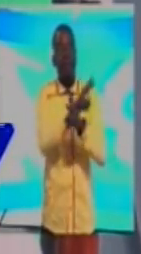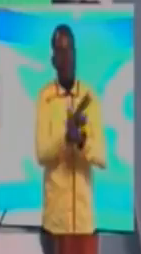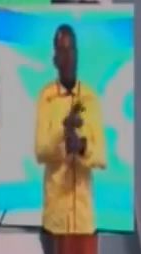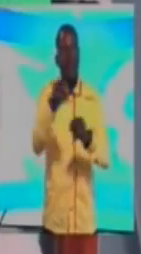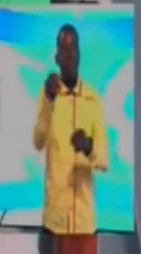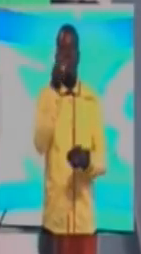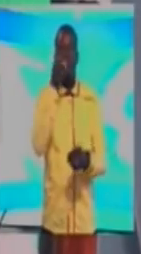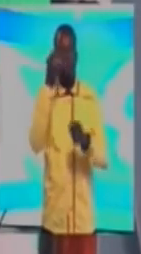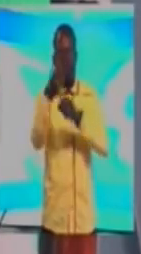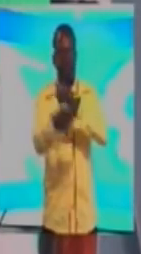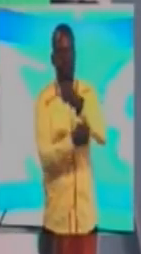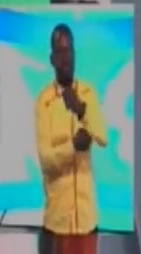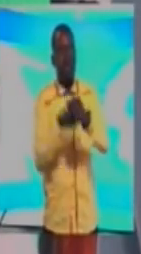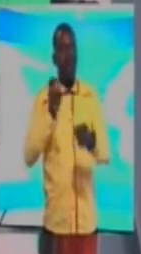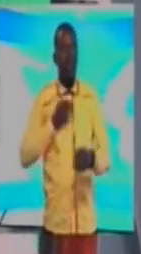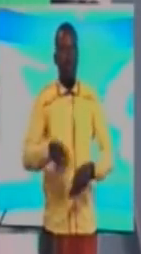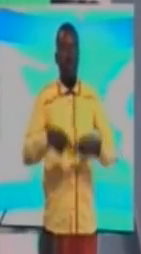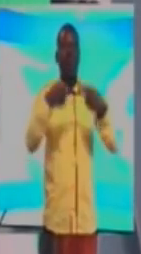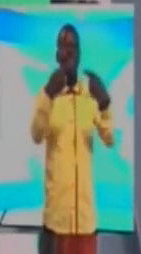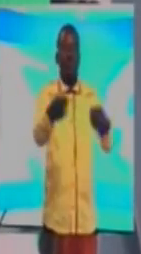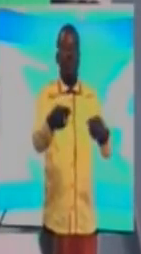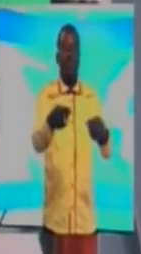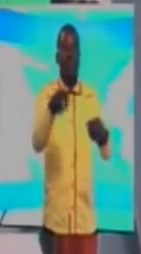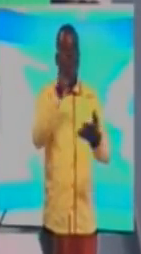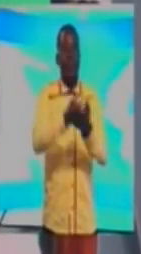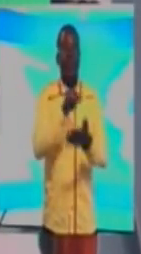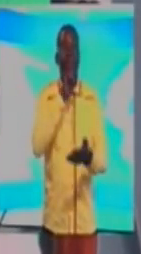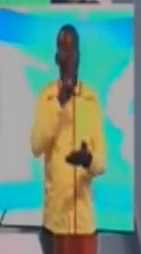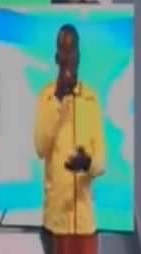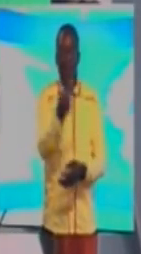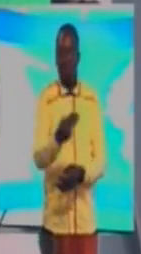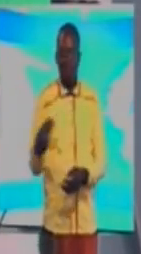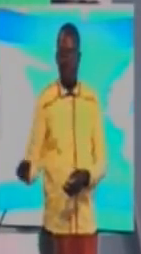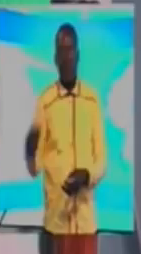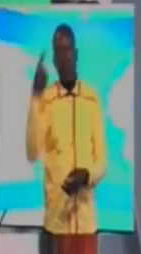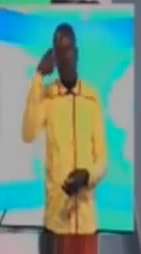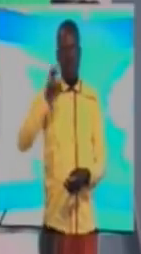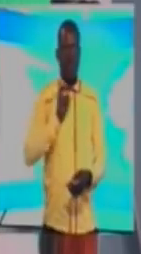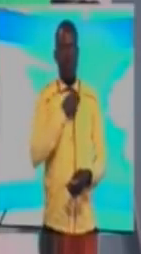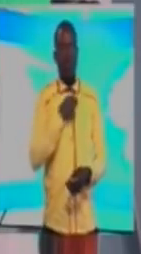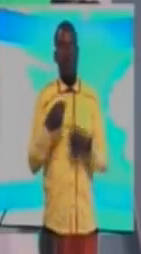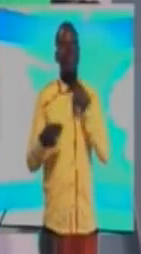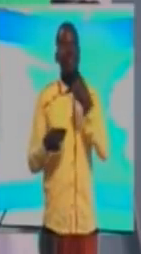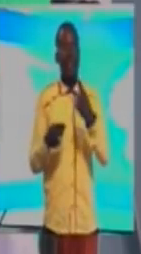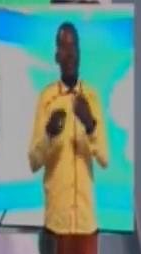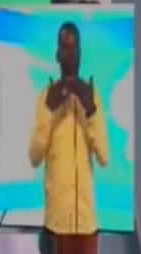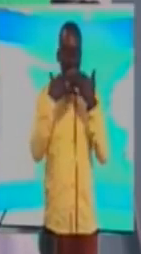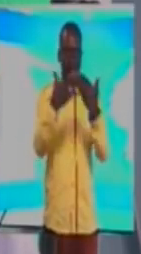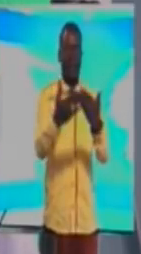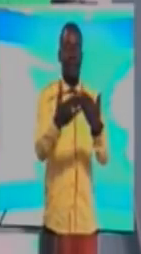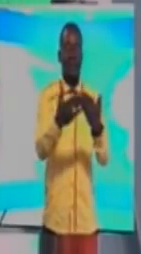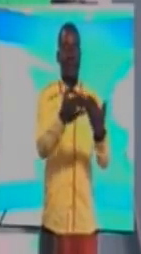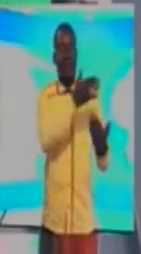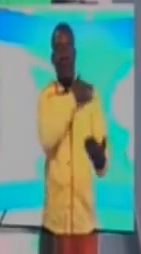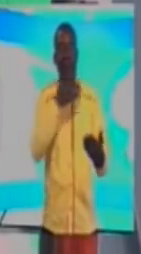récoltes, nous avons le devoir de leur en offrir. C'est donc une manière pour nous de leur traduire notre gratitude et